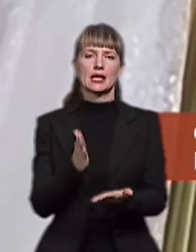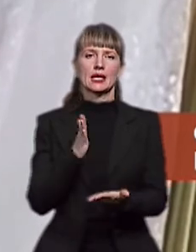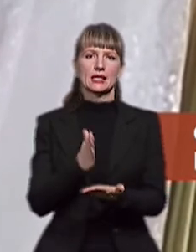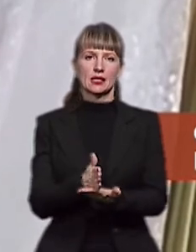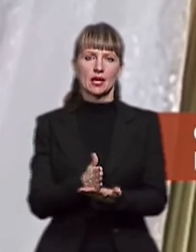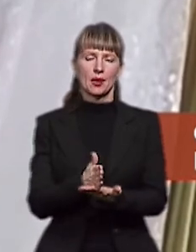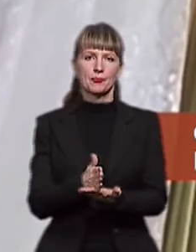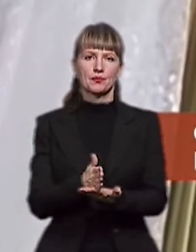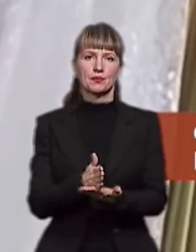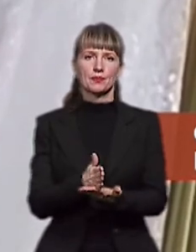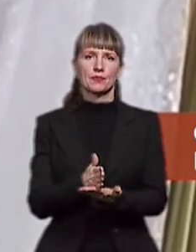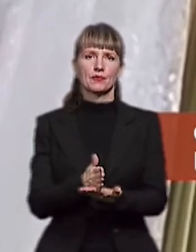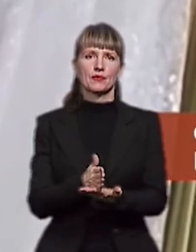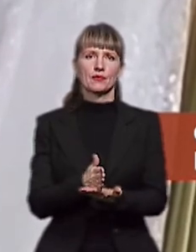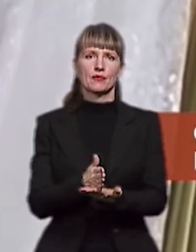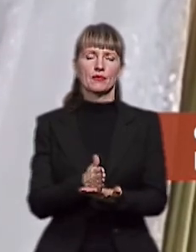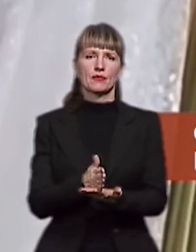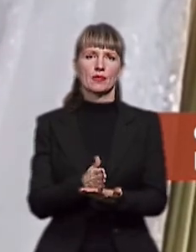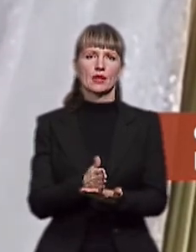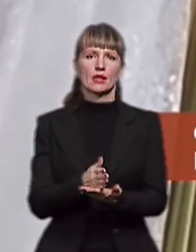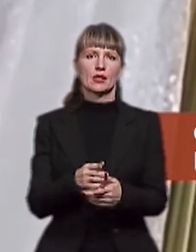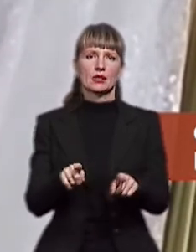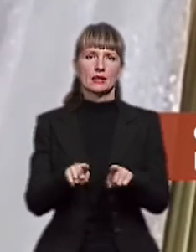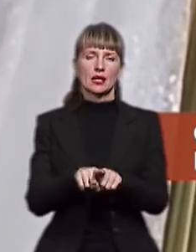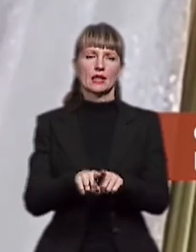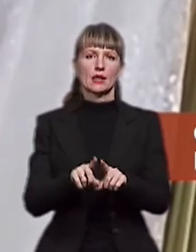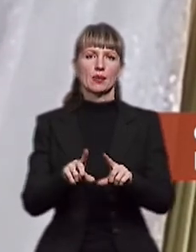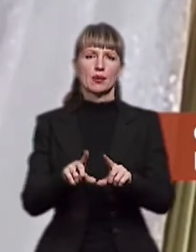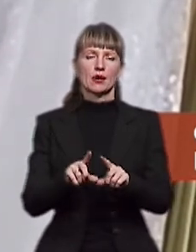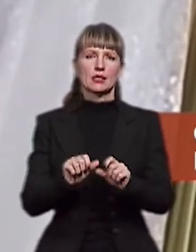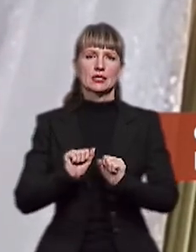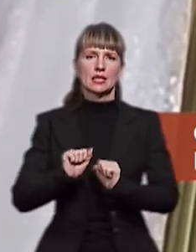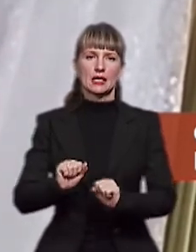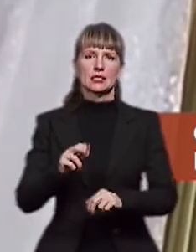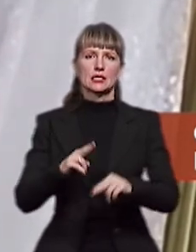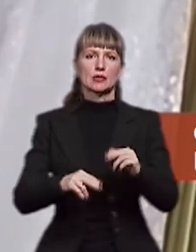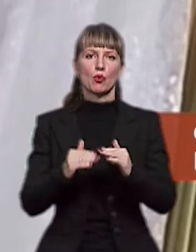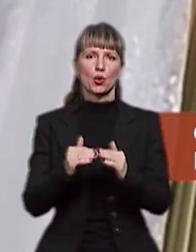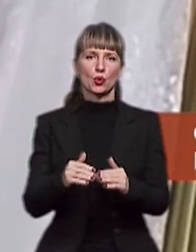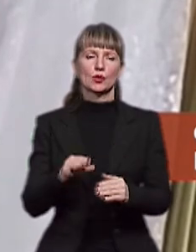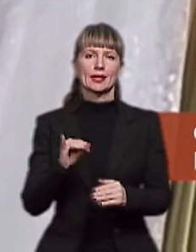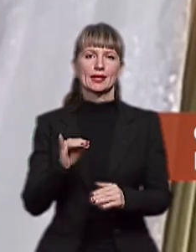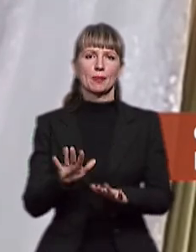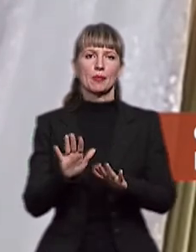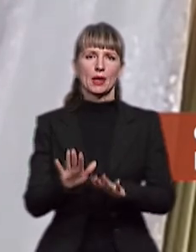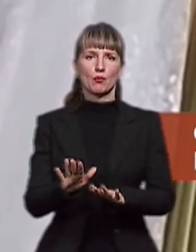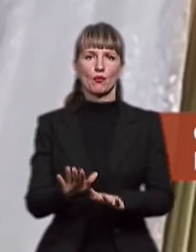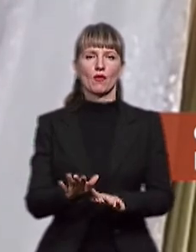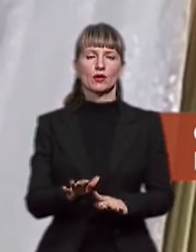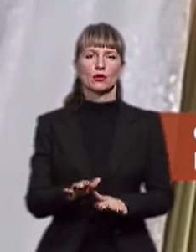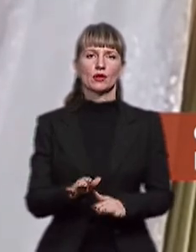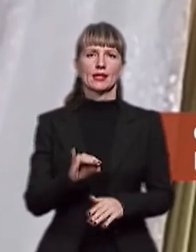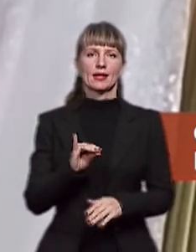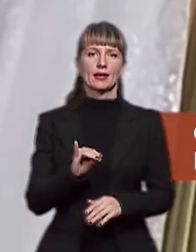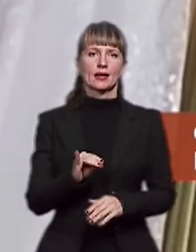такі, ну, такі приміщення, такі захисні споруди, власне, і перебувають. Тому